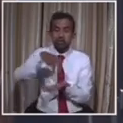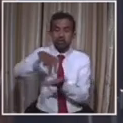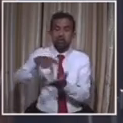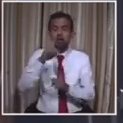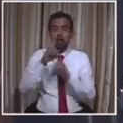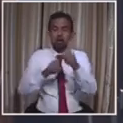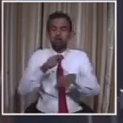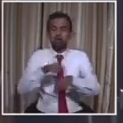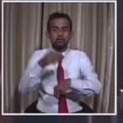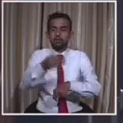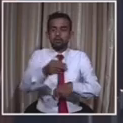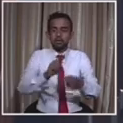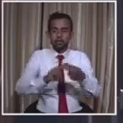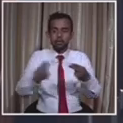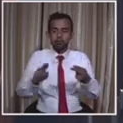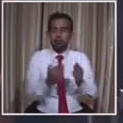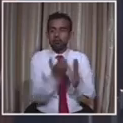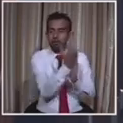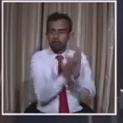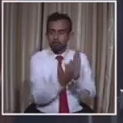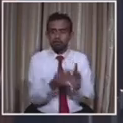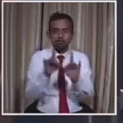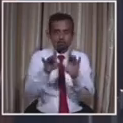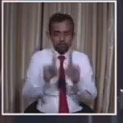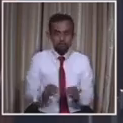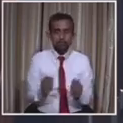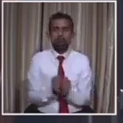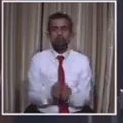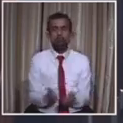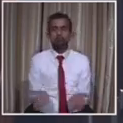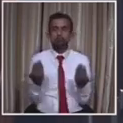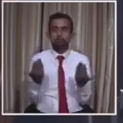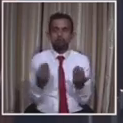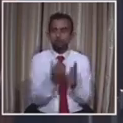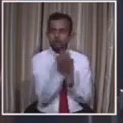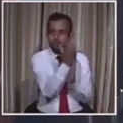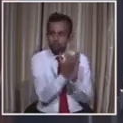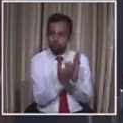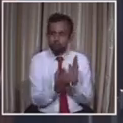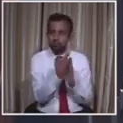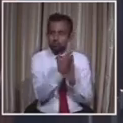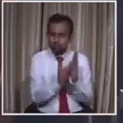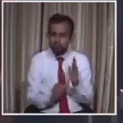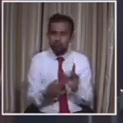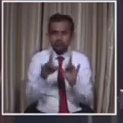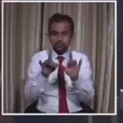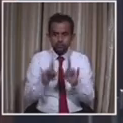දෙන්නේ නැතුව නායපත්‍රේ වැඩ කරනවා නම් මේ ප්‍රශ්නයක් නැහැ. නායපත්‍රේ වැඩ කරනවා නම් ඒක